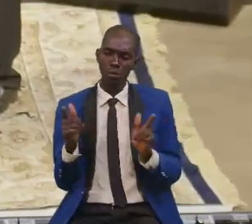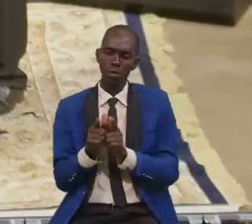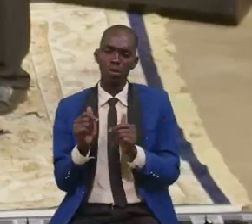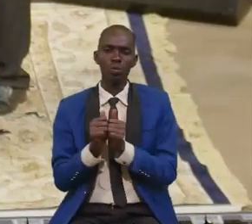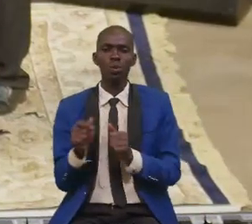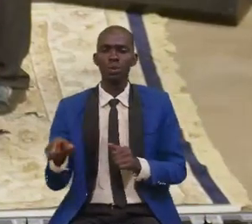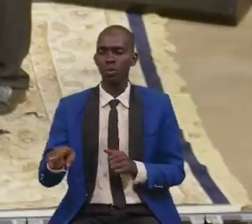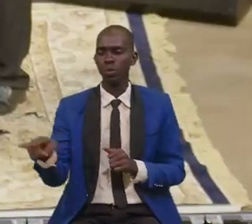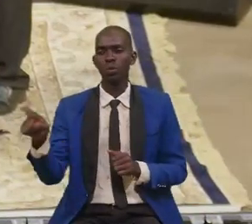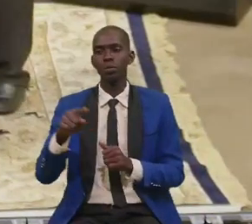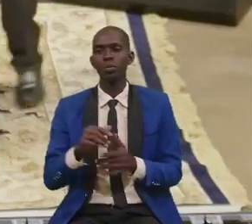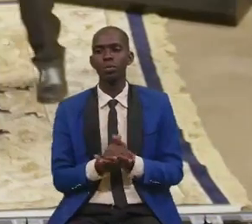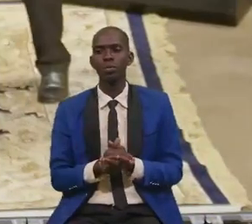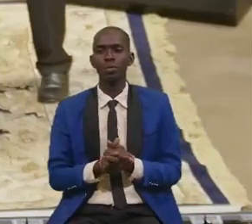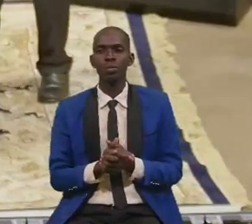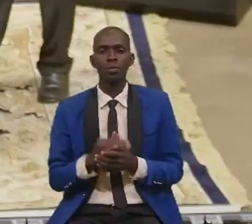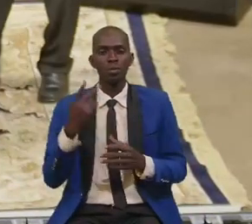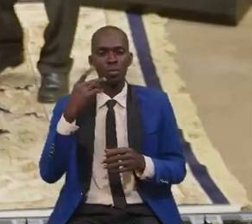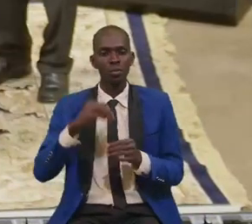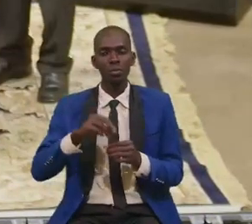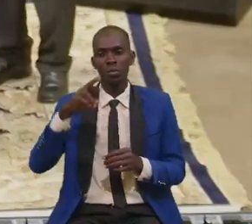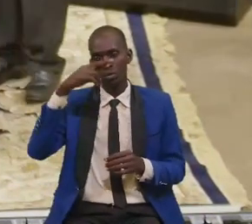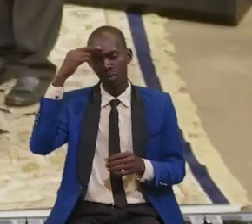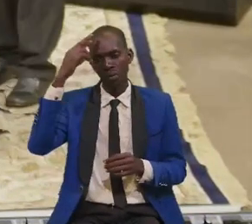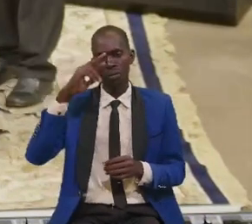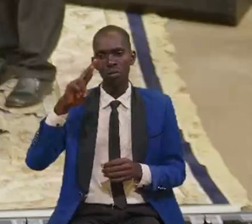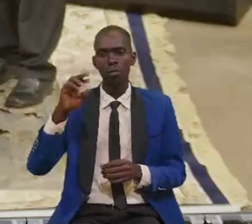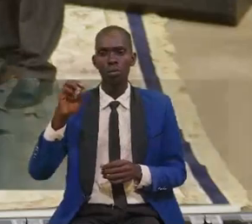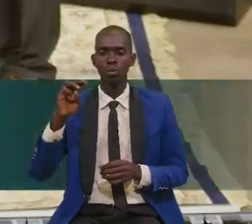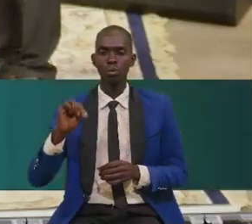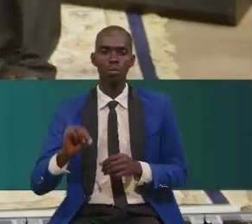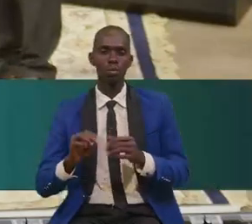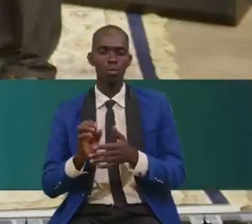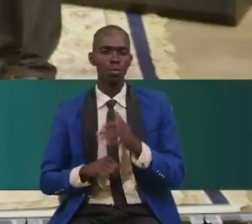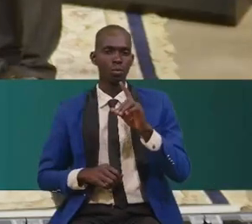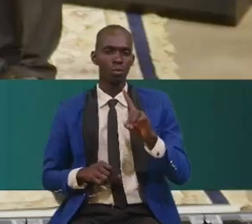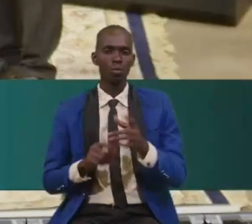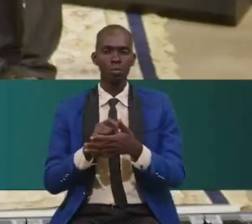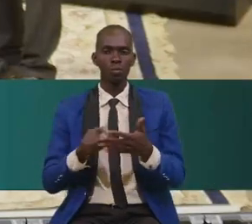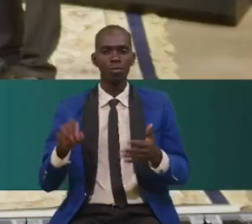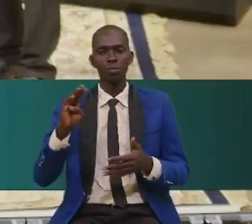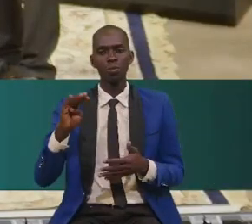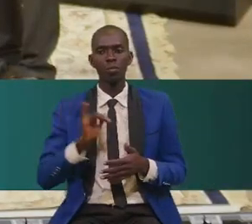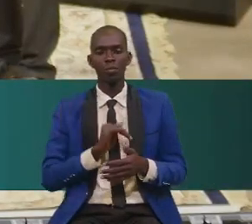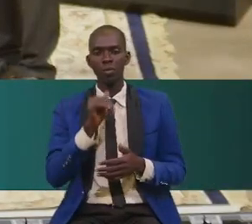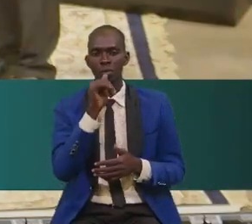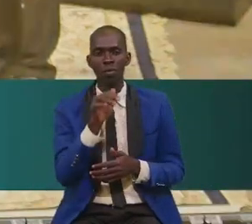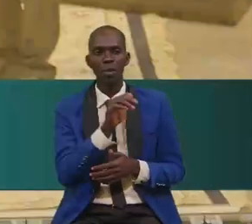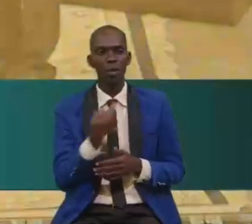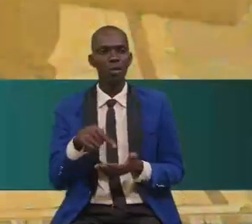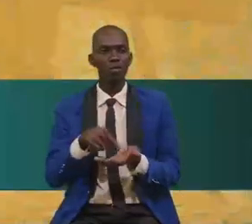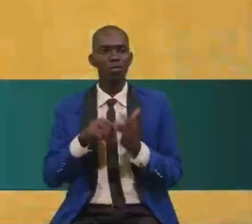Voyons Romains chapitre 1, verset 14. Romains 1, 14. Je me dois aux Grecs et